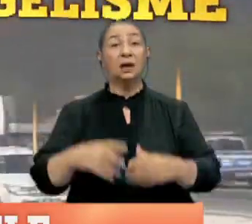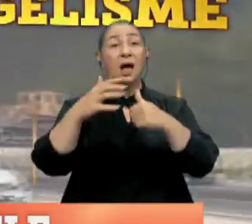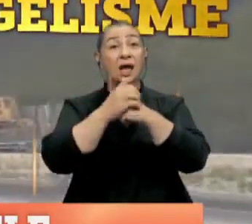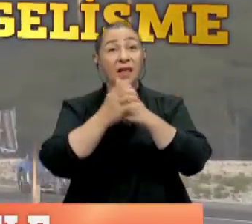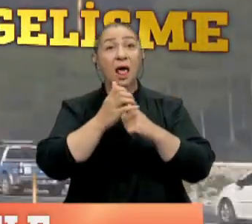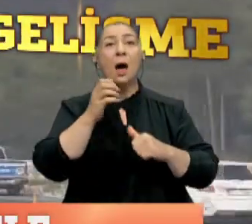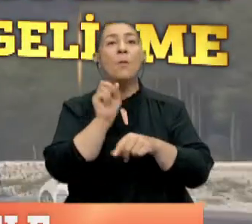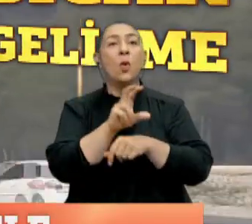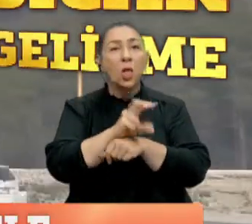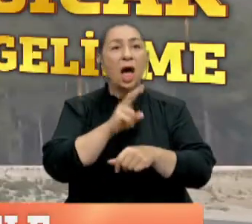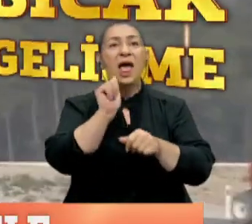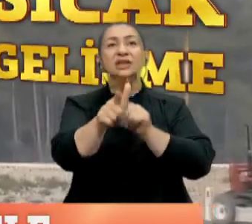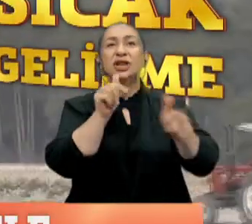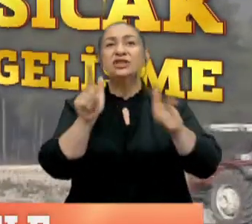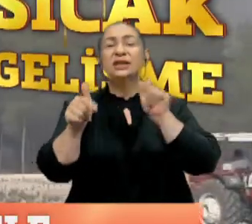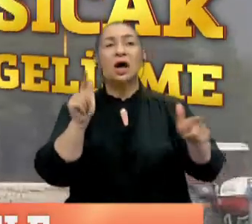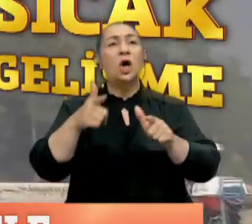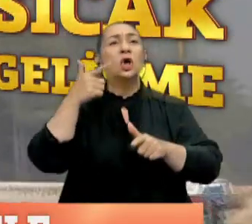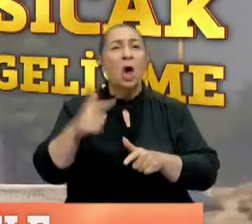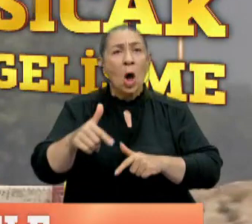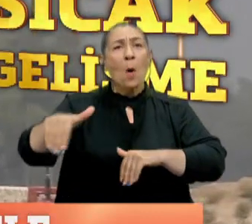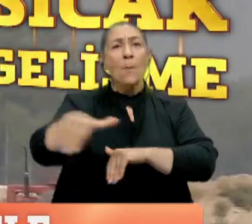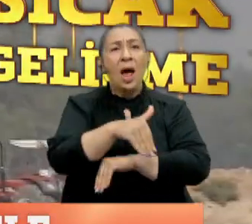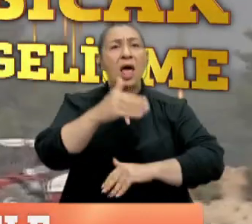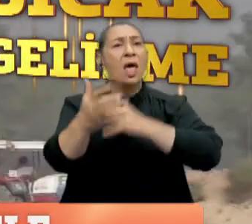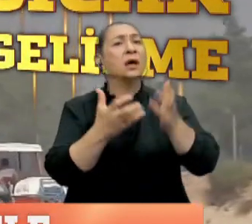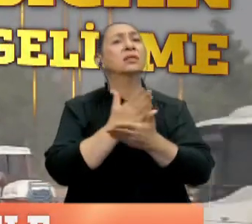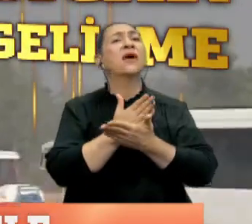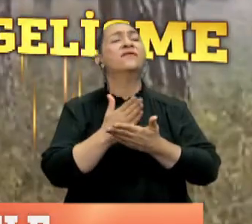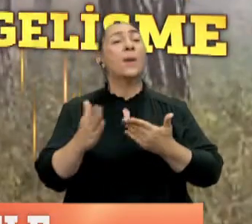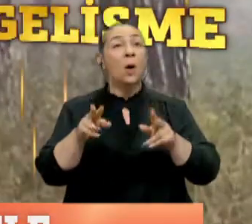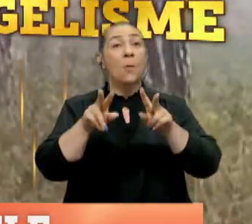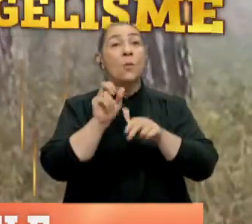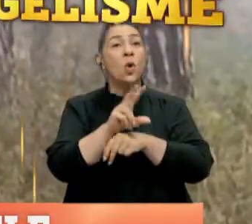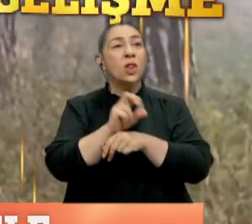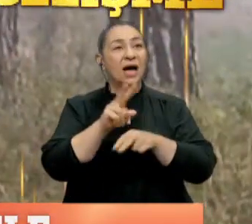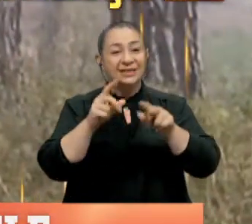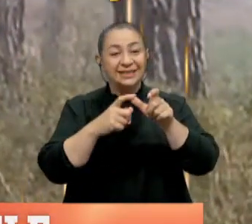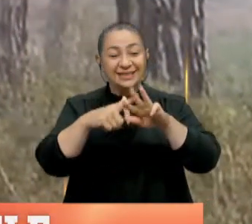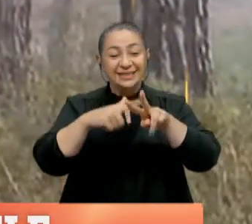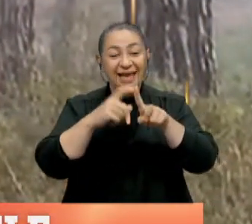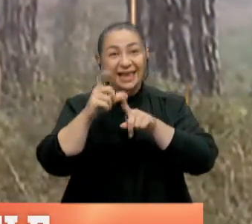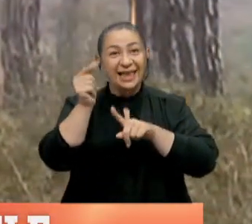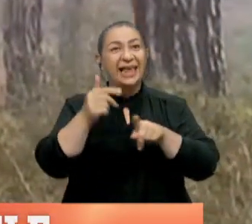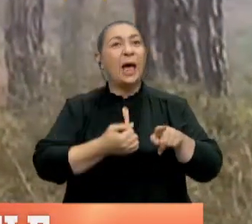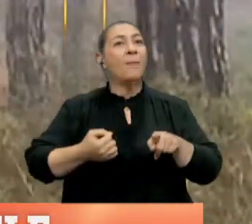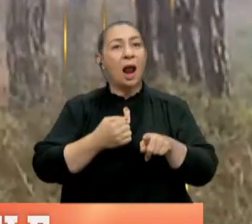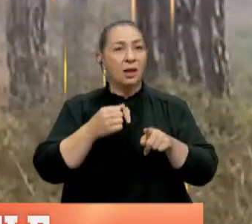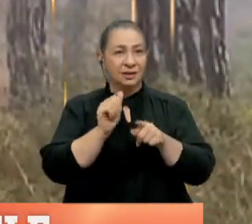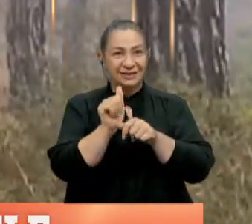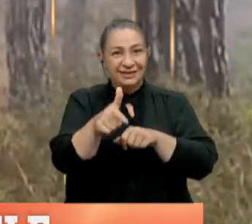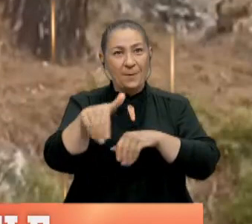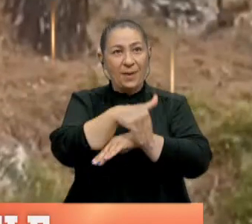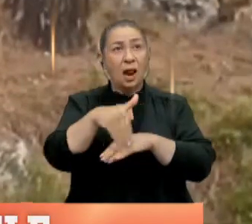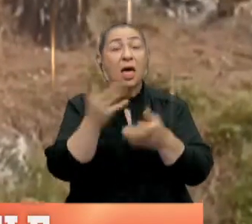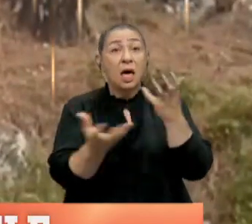Antalya ve Muğla'da birçok ilçede, köyde, mahallede sürüyor yangınlar. Muğla Seydikemer'e bağlı Arifler Mahallesi'nde başlayan yangın